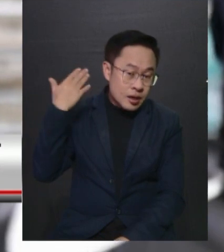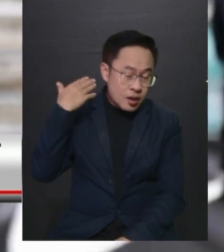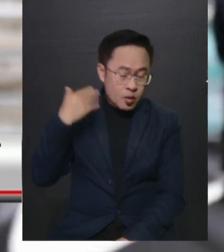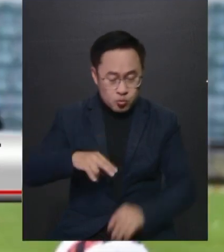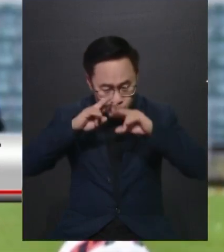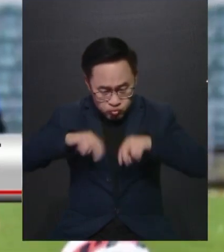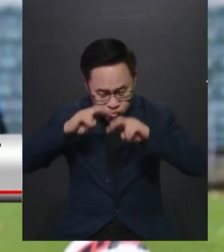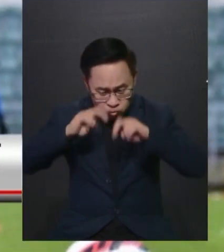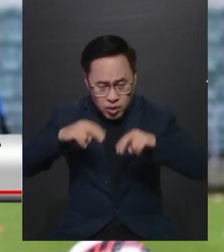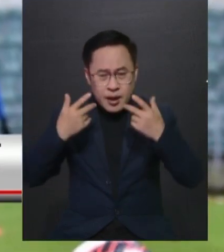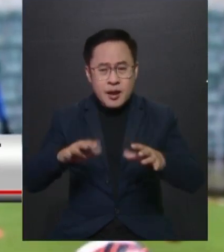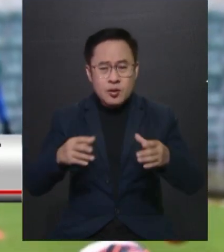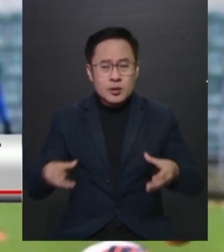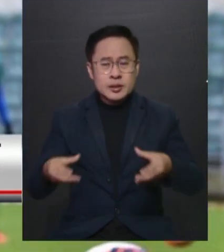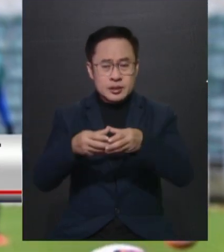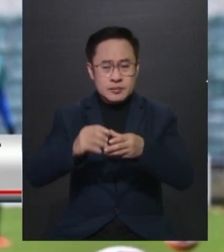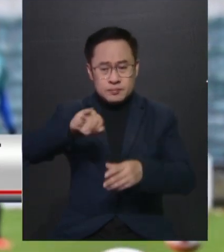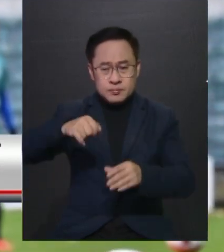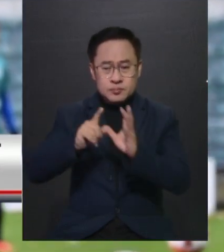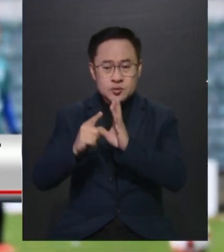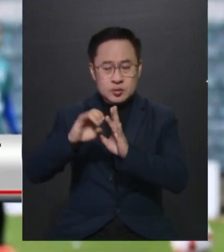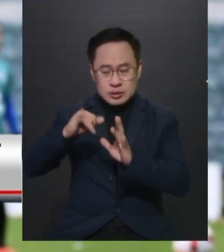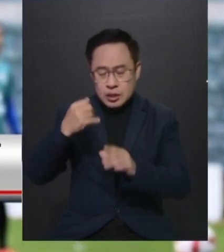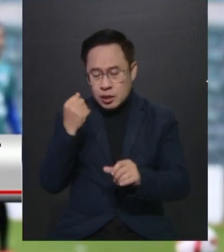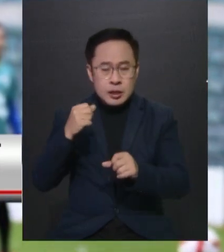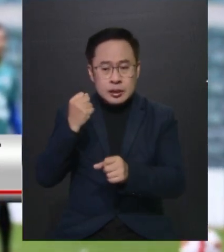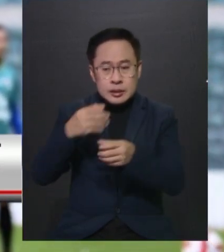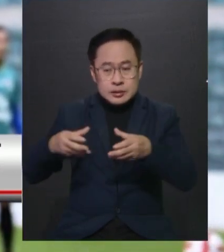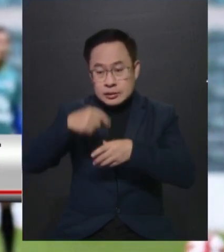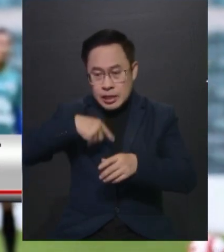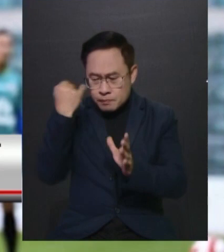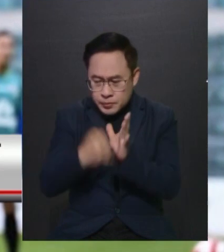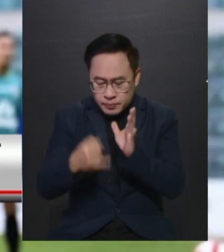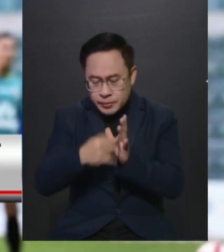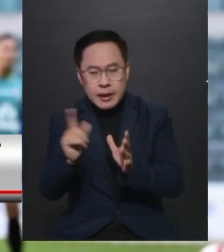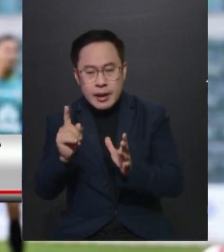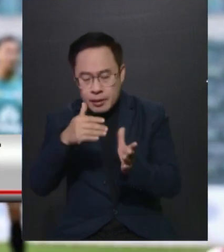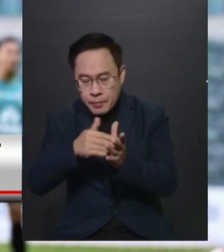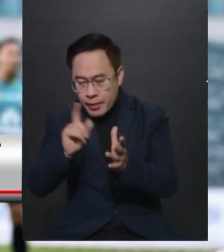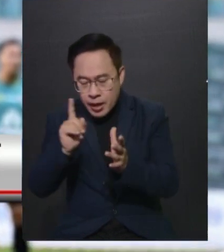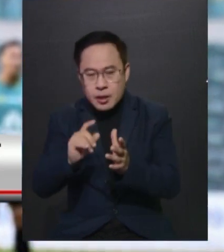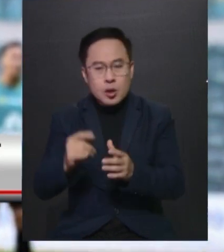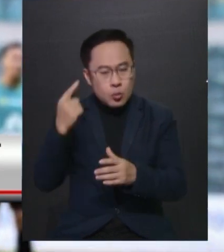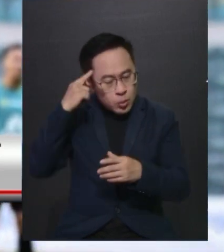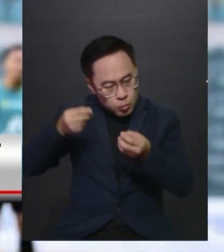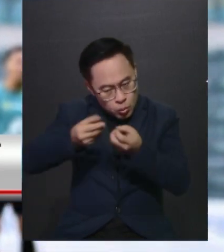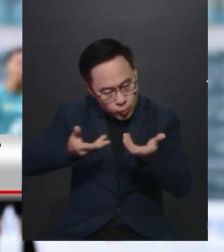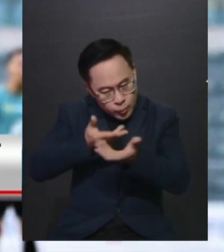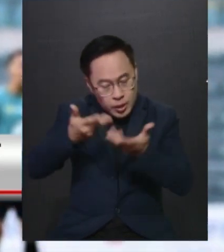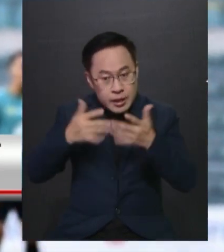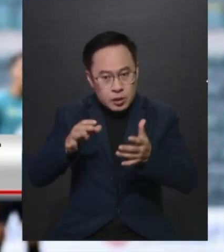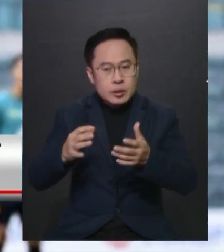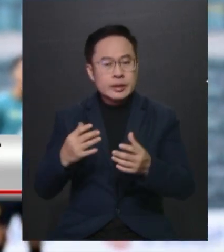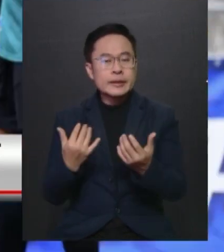จากเอสโตเนียด้วยเนี่ยน่าจะมีการเปลี่ยนแผนการเล่นก็ต้องรอดูในเกมนี้ว่าทุกคนเนี่ยพร้อมเต็มที่หรือไม่อย่างไรและแน่นอนครับไม่ว่าใครจะได้ลงสนาม